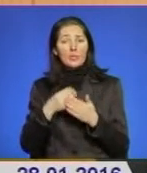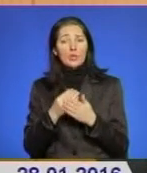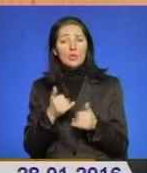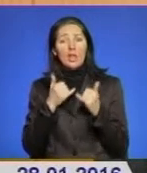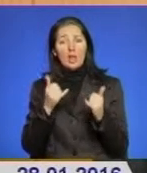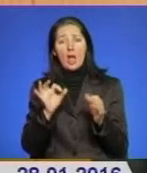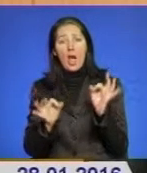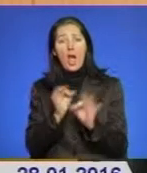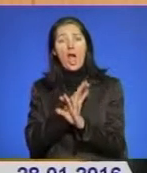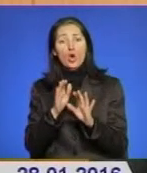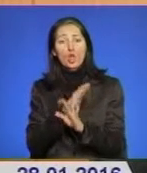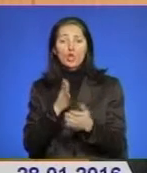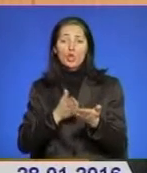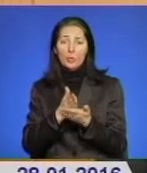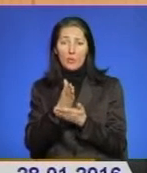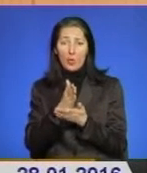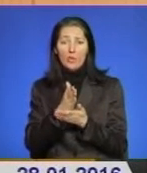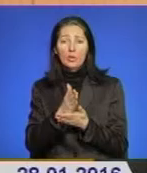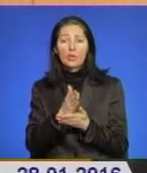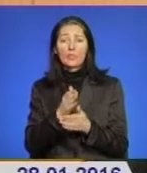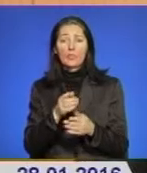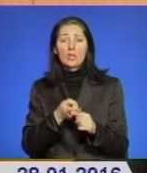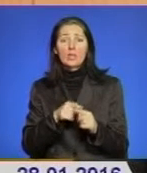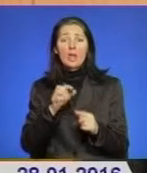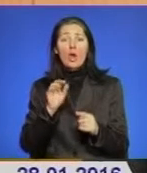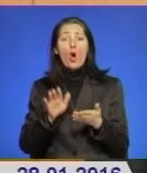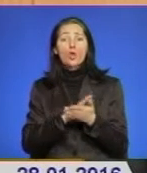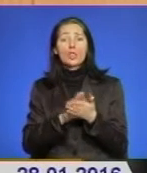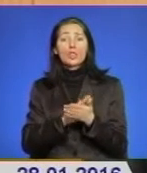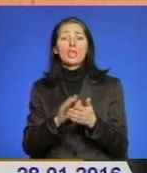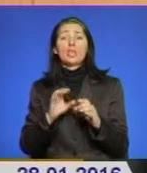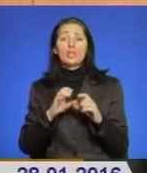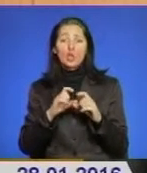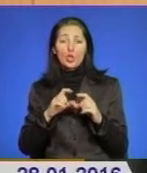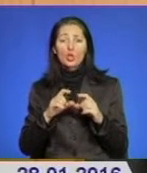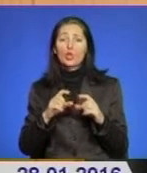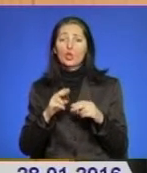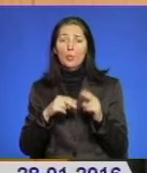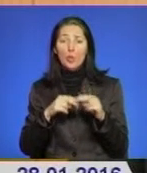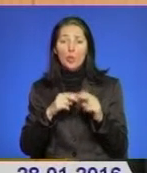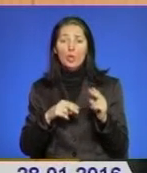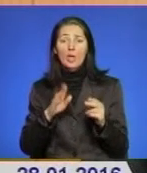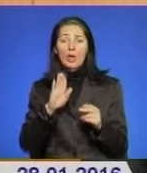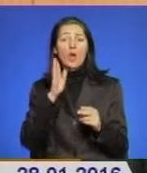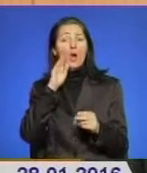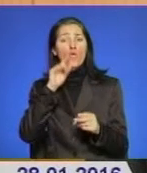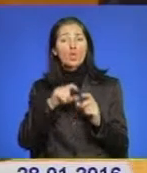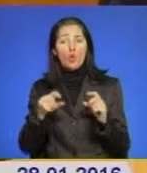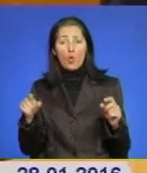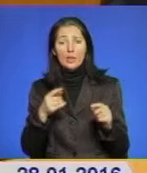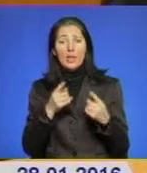екологічно спрямованих. Це очисні споруди, це водогони, це інфраструктура